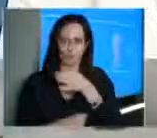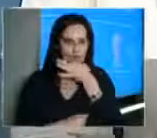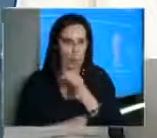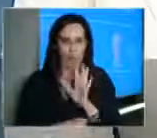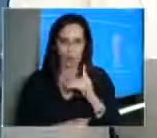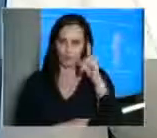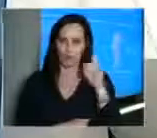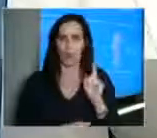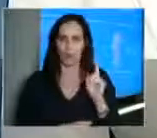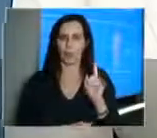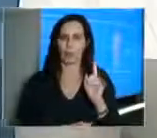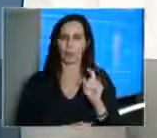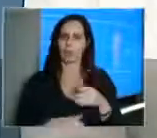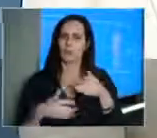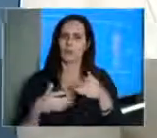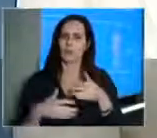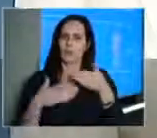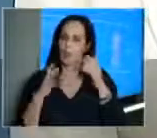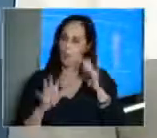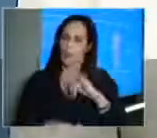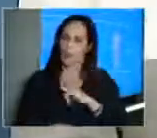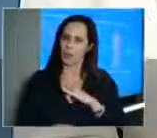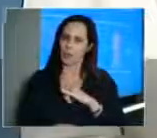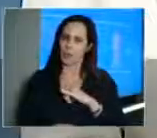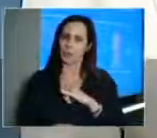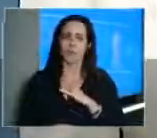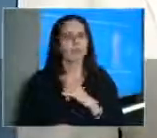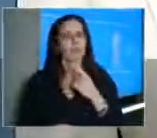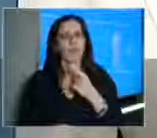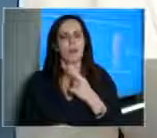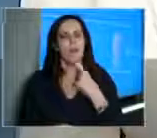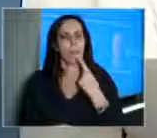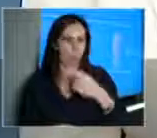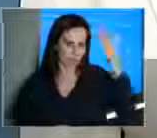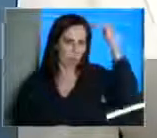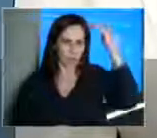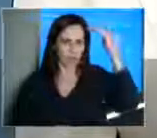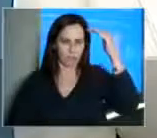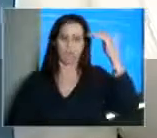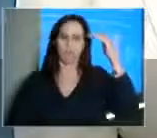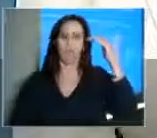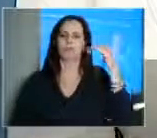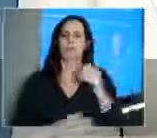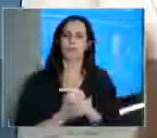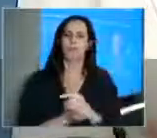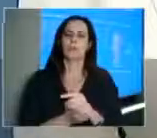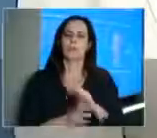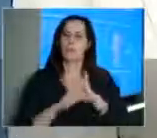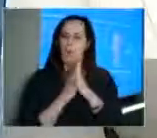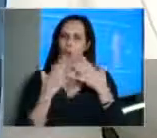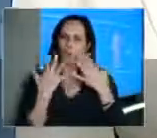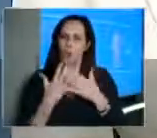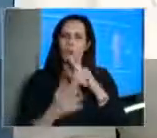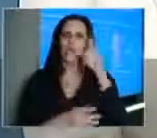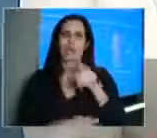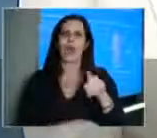שאלה שלדעתי מאוד תעניין. אמר בני גנץ, יושב ראש כחול לבן, שכל הסיפור של